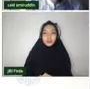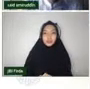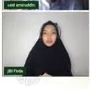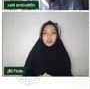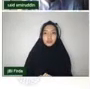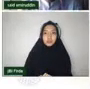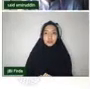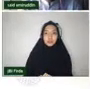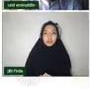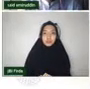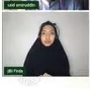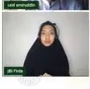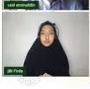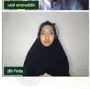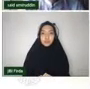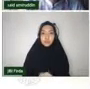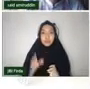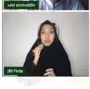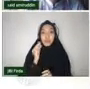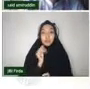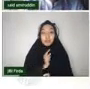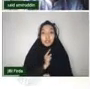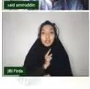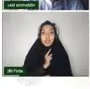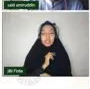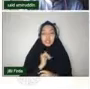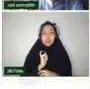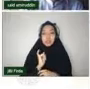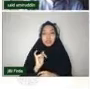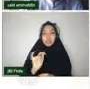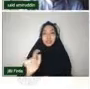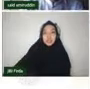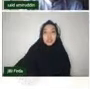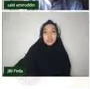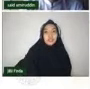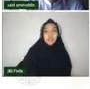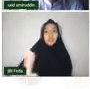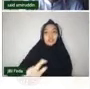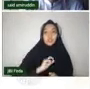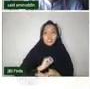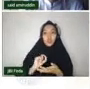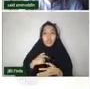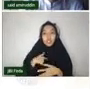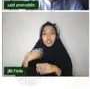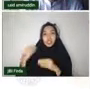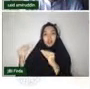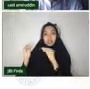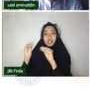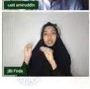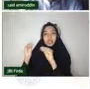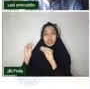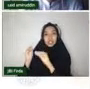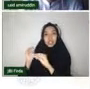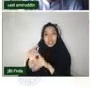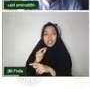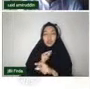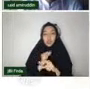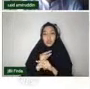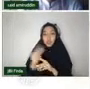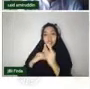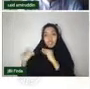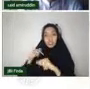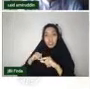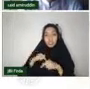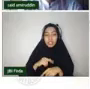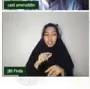Ini adalah pengalaman ya, sebagaimana didapatkan di sekolah yang pernah saya mengajar, dan cerita daripada guru-guru. Kebetulan sekolah saya mengajar sekarang ini